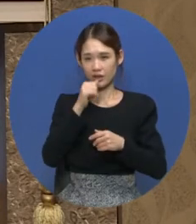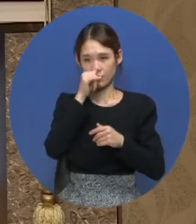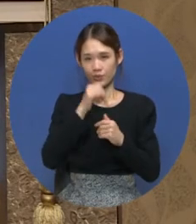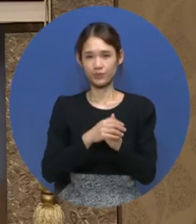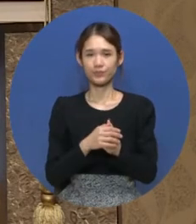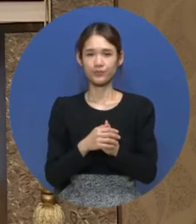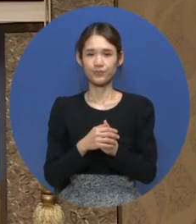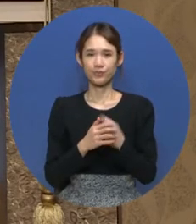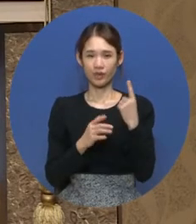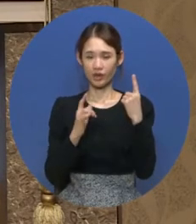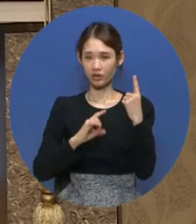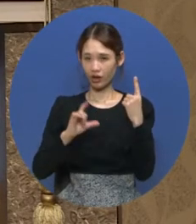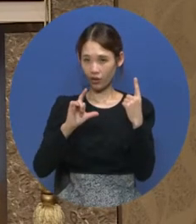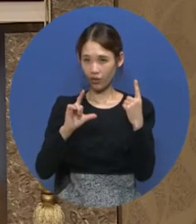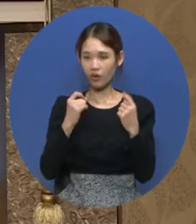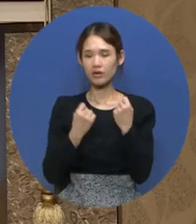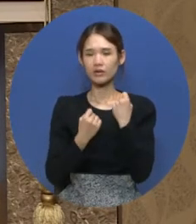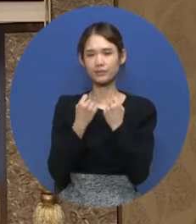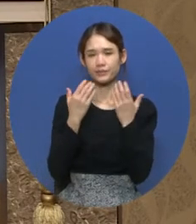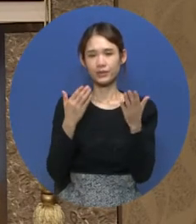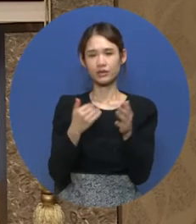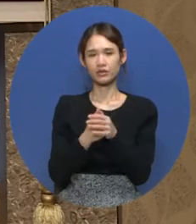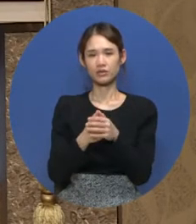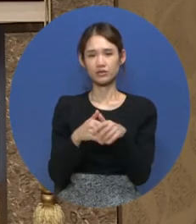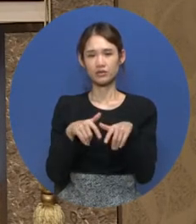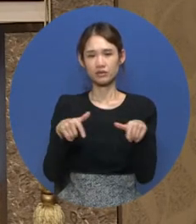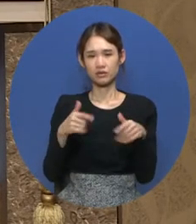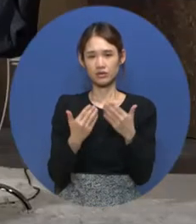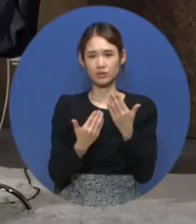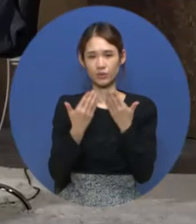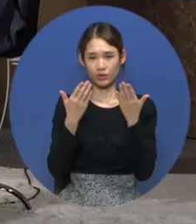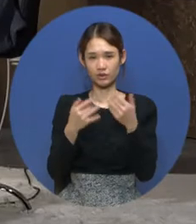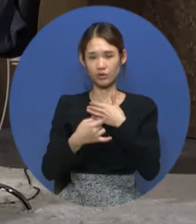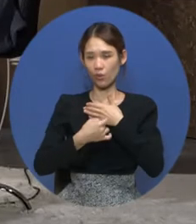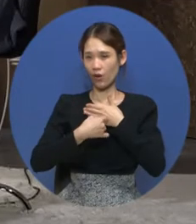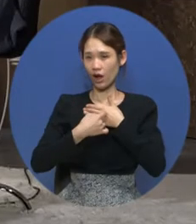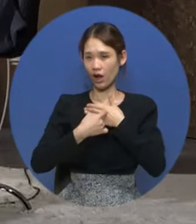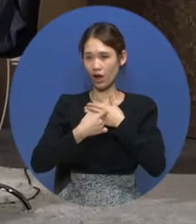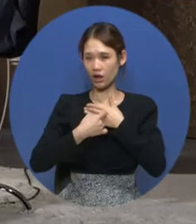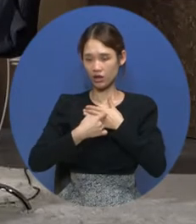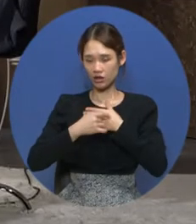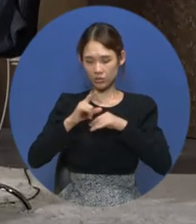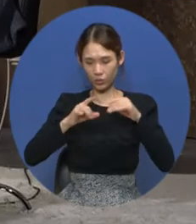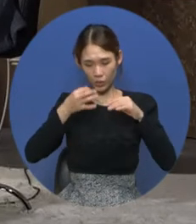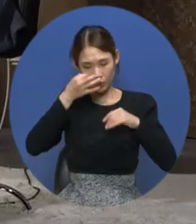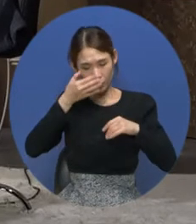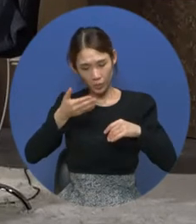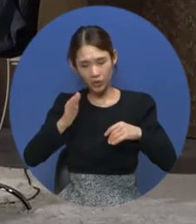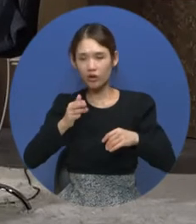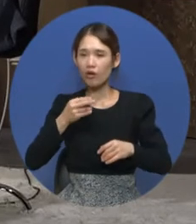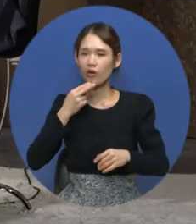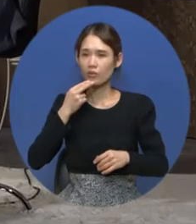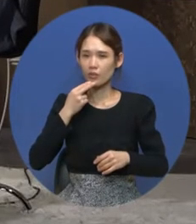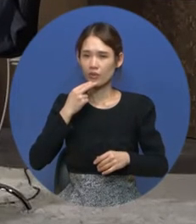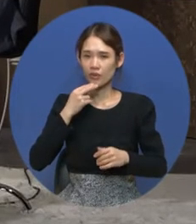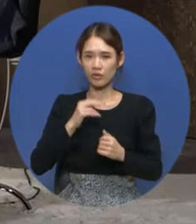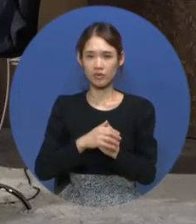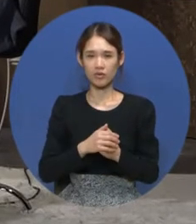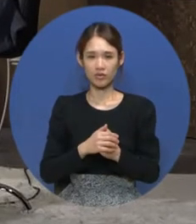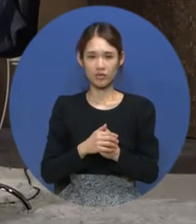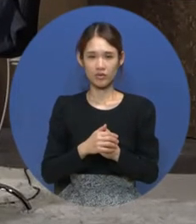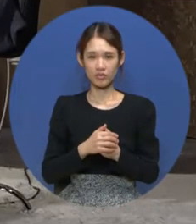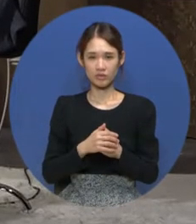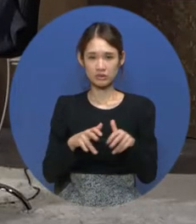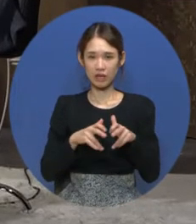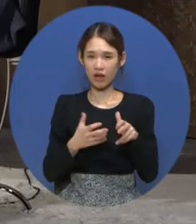예 또 하나는 우리가 이제 일반인들이 아까 말씀드렸듯이 외부적으로 전혀 드러나 보이지가 않기 때문에 분들이